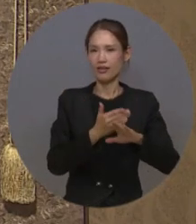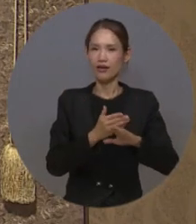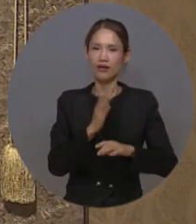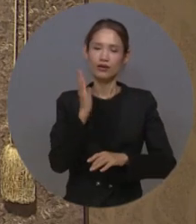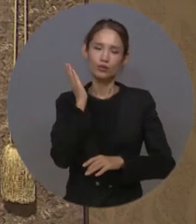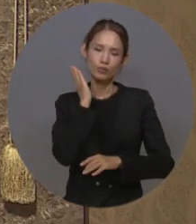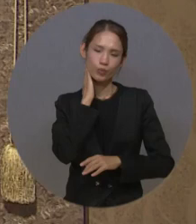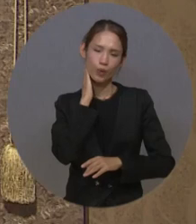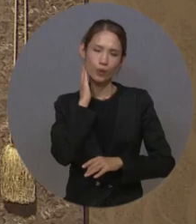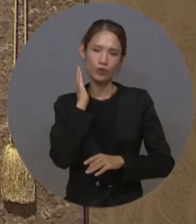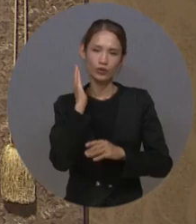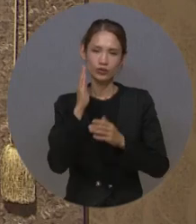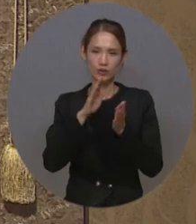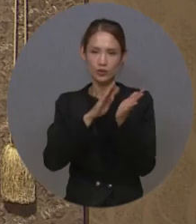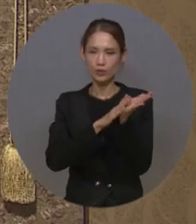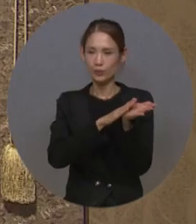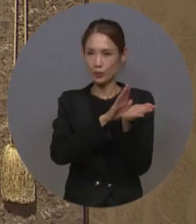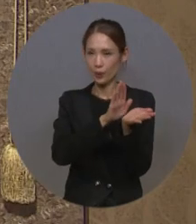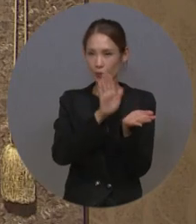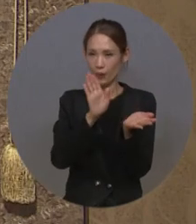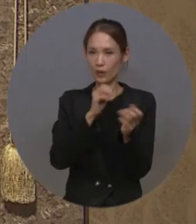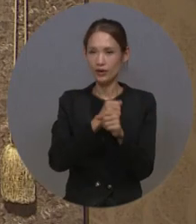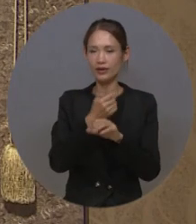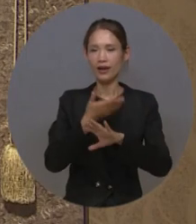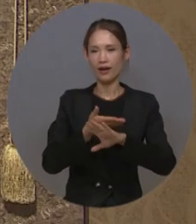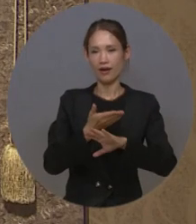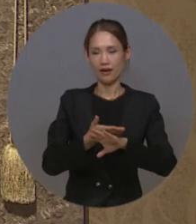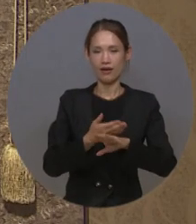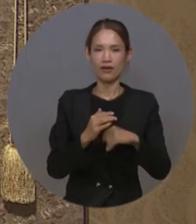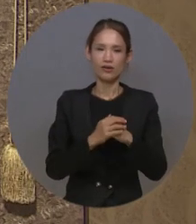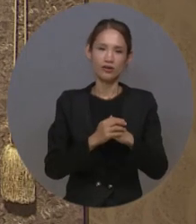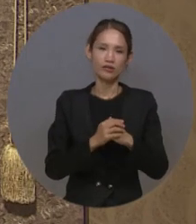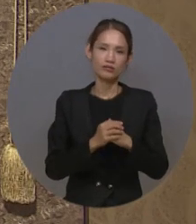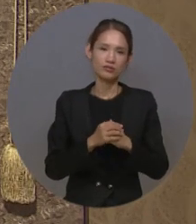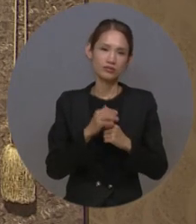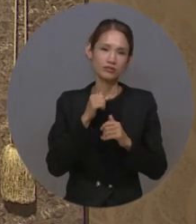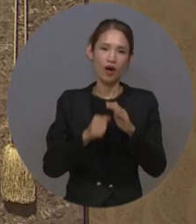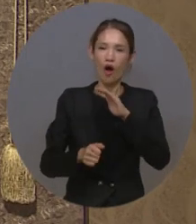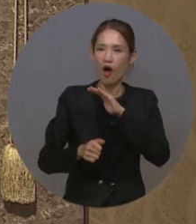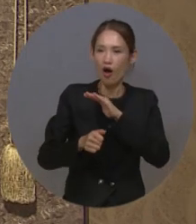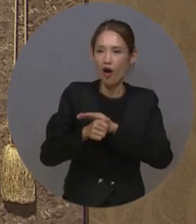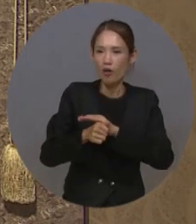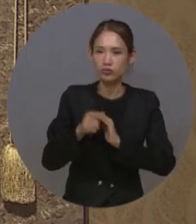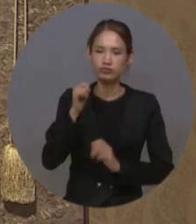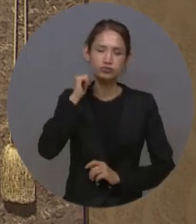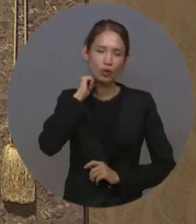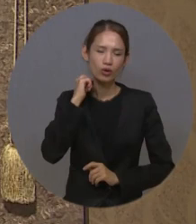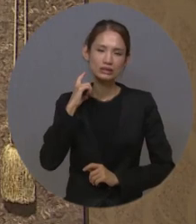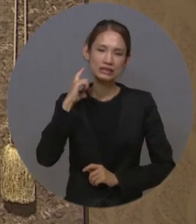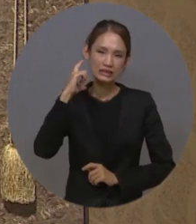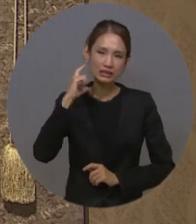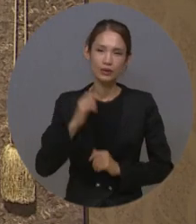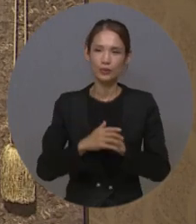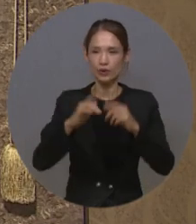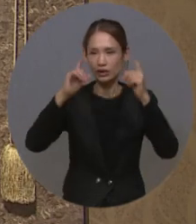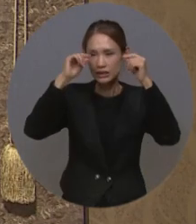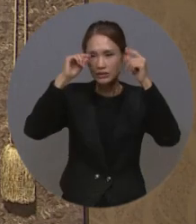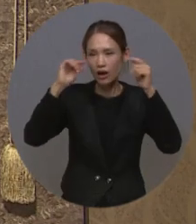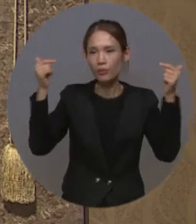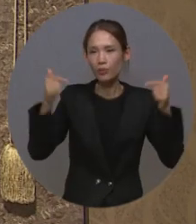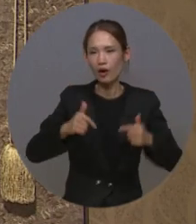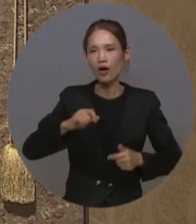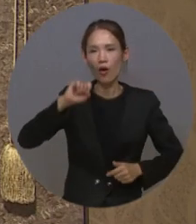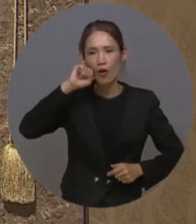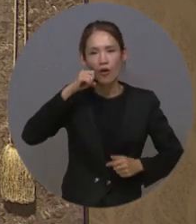달라진다는 거는 우리가 거북목, 일자목 네네. 뭐 이런 것부터 시작해서 네. 목의 긴장이 풀리지 않기 때문에 자는